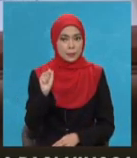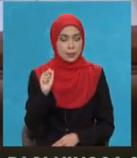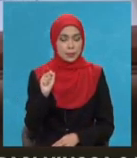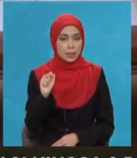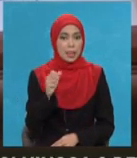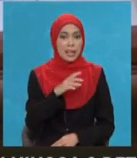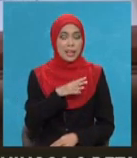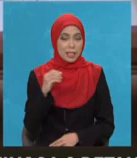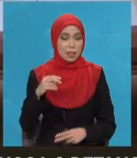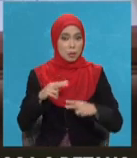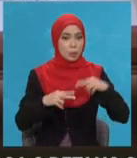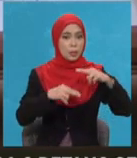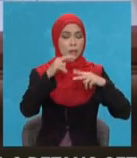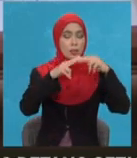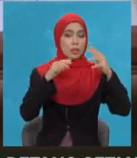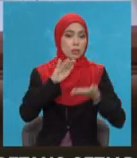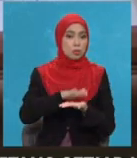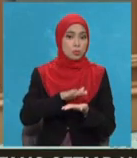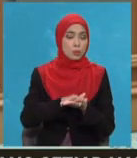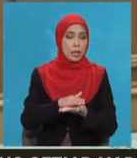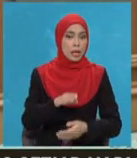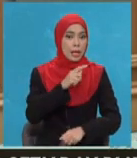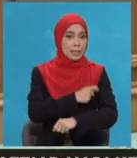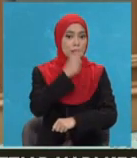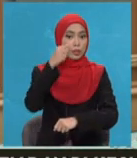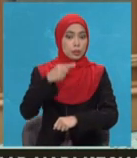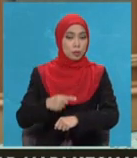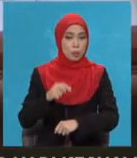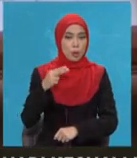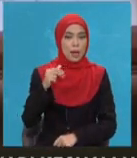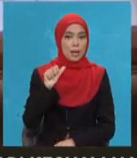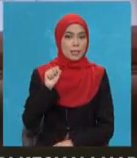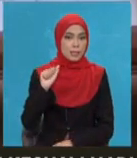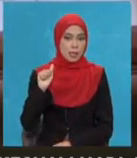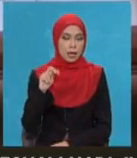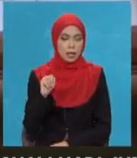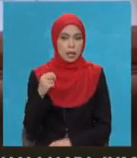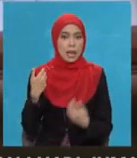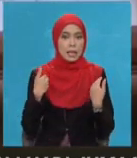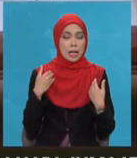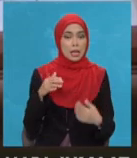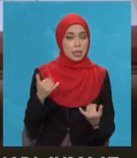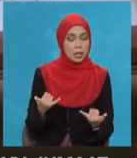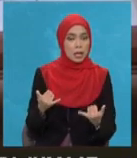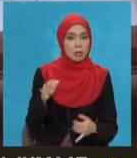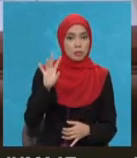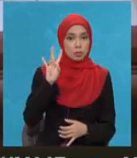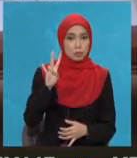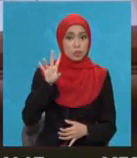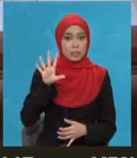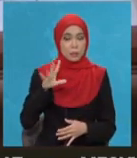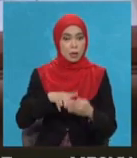menengah Sultan Hasan Bahar sebanyak 75 buah Project sedang dalam pelaksanaan